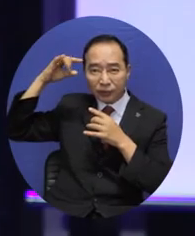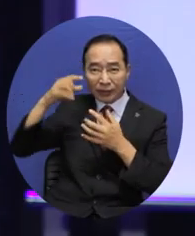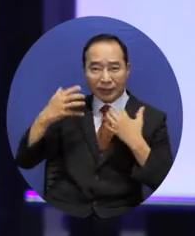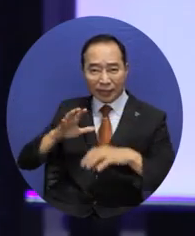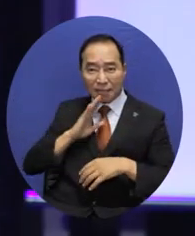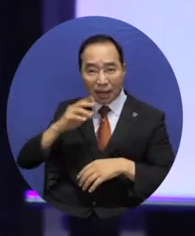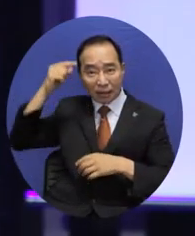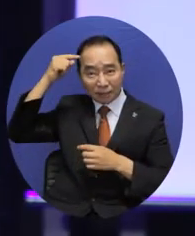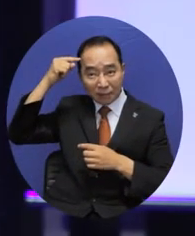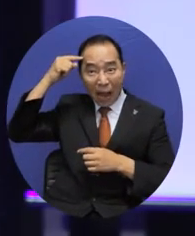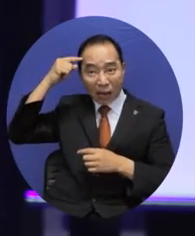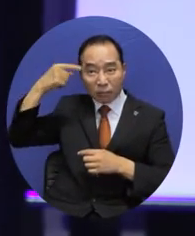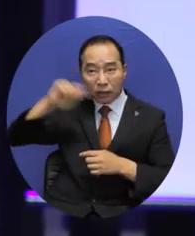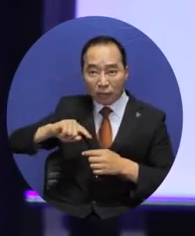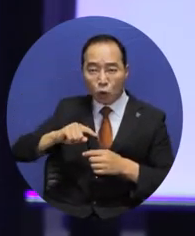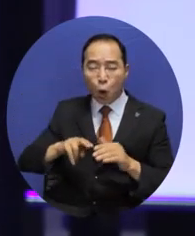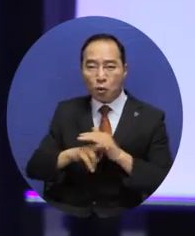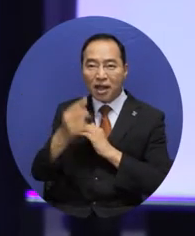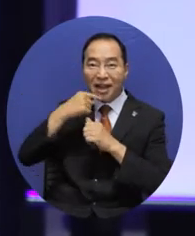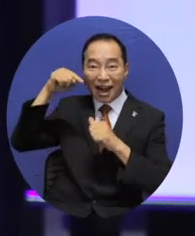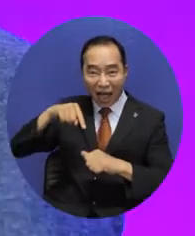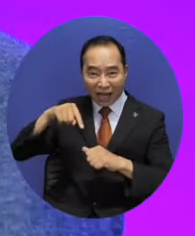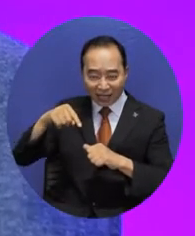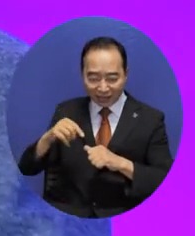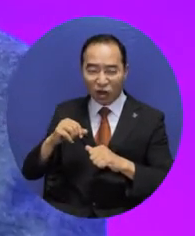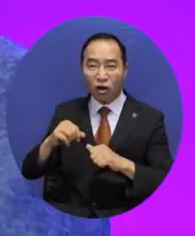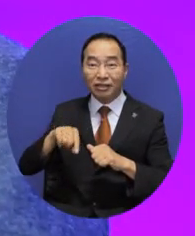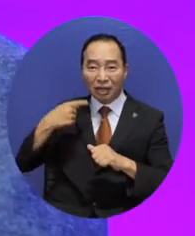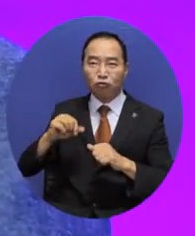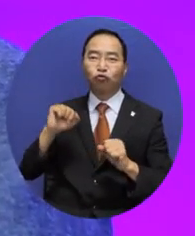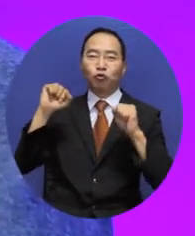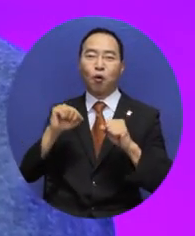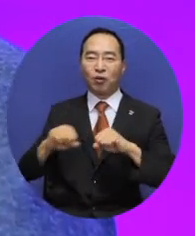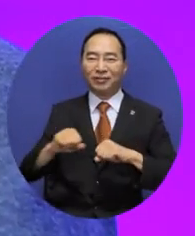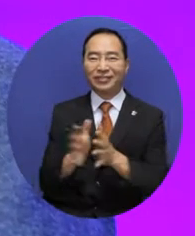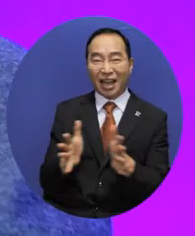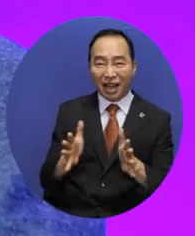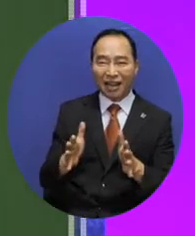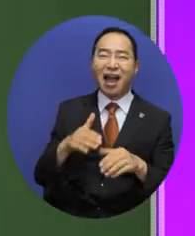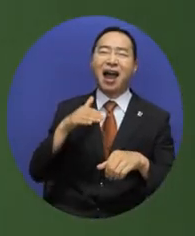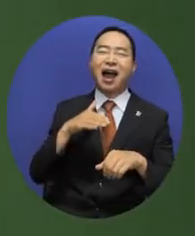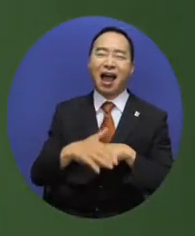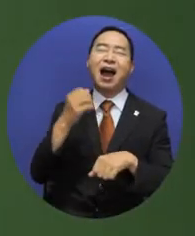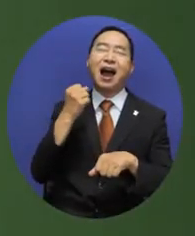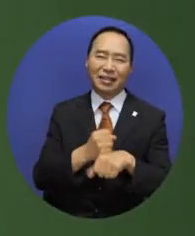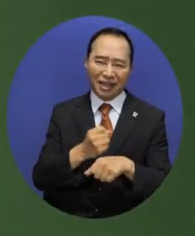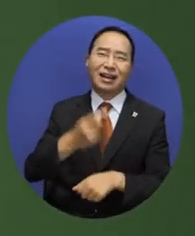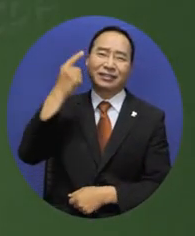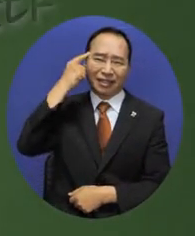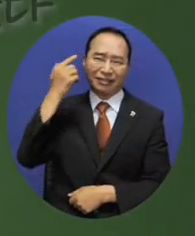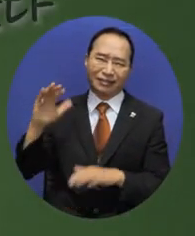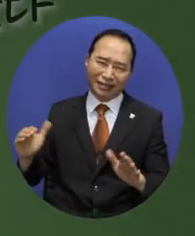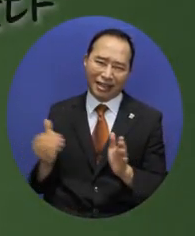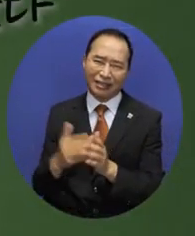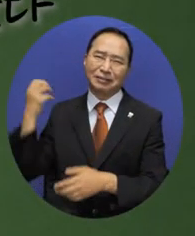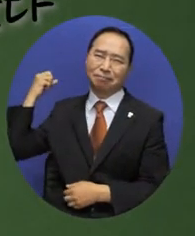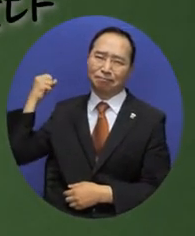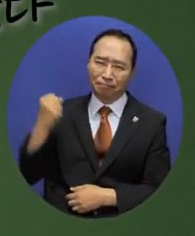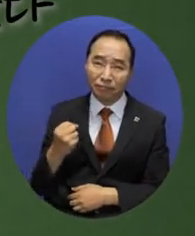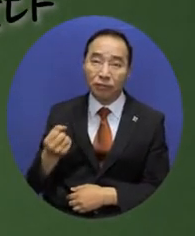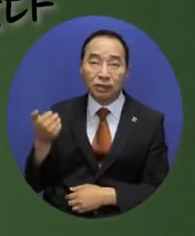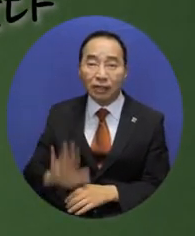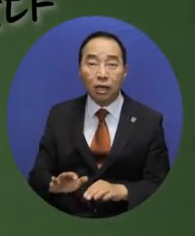이런 식으로 세 가지 분류로 보았습니다. 그런데 리촐라티 박사가 우리 인류나 영장류는